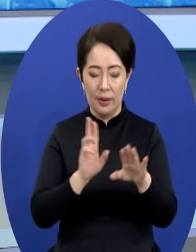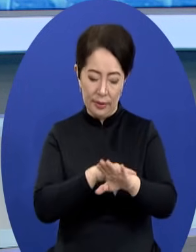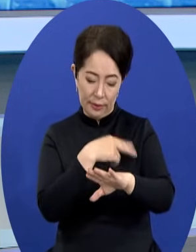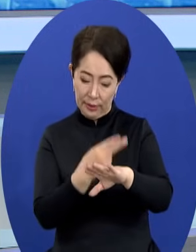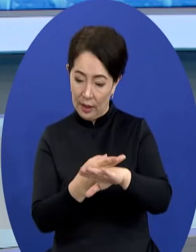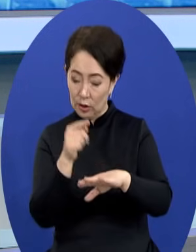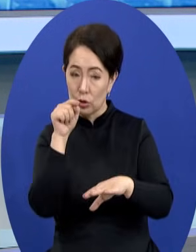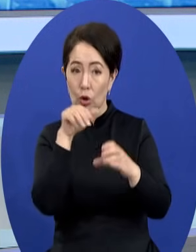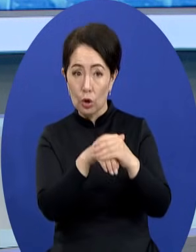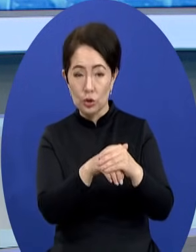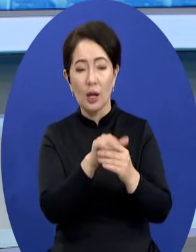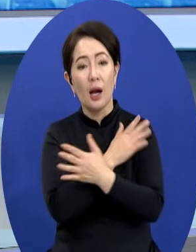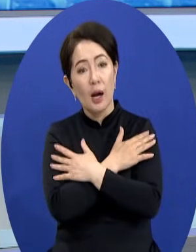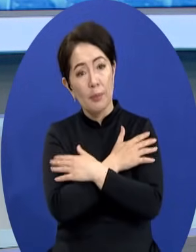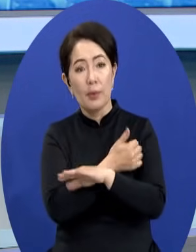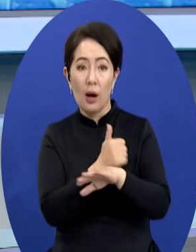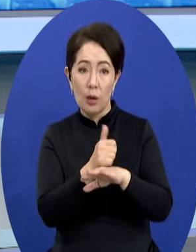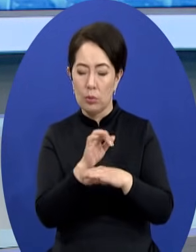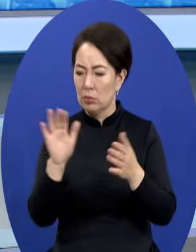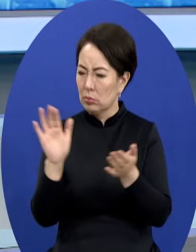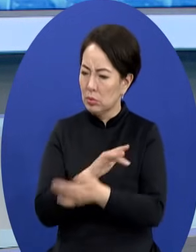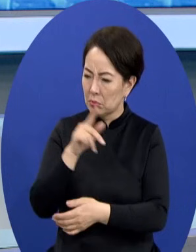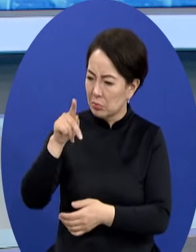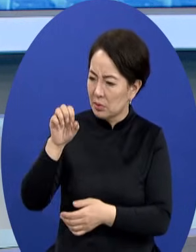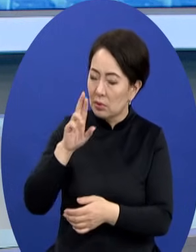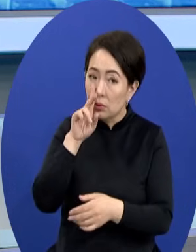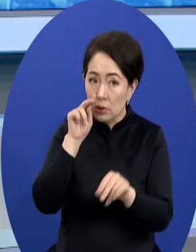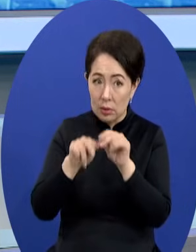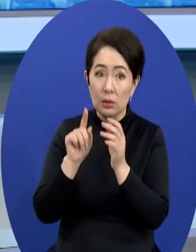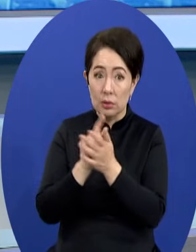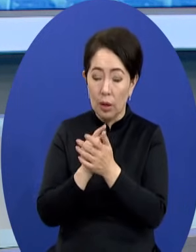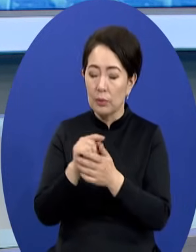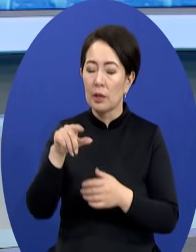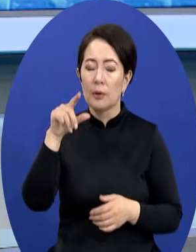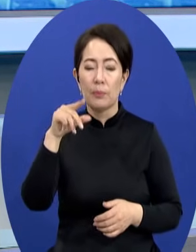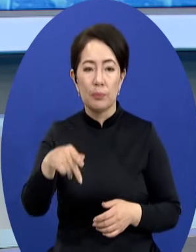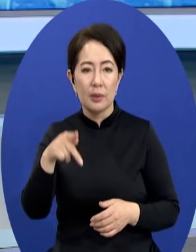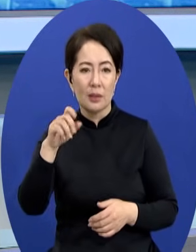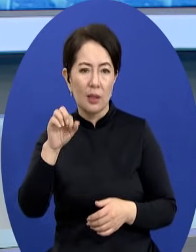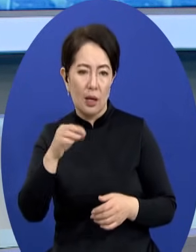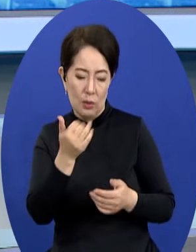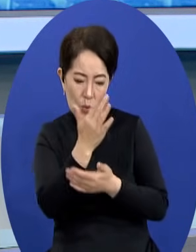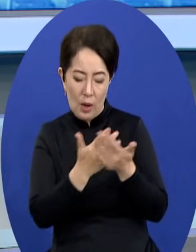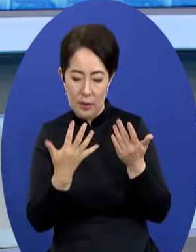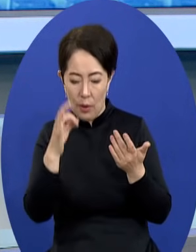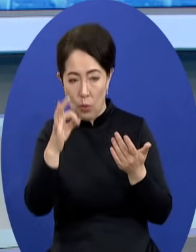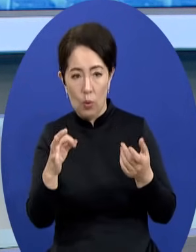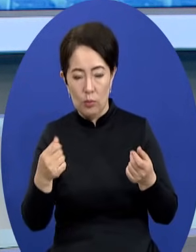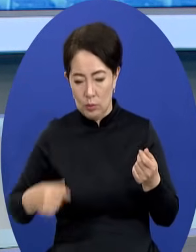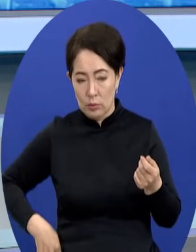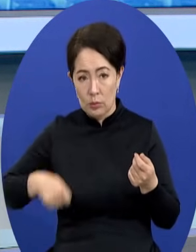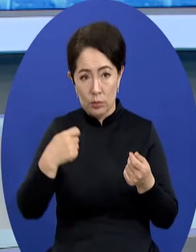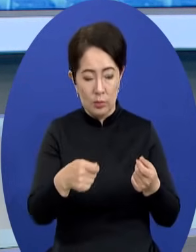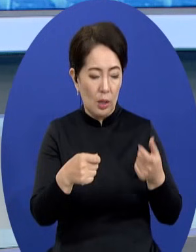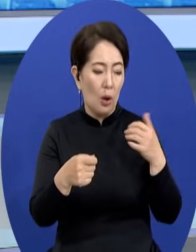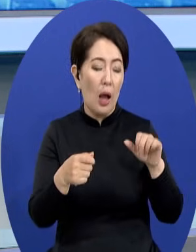болон амралтын газар руу зорчих тохиолдолд заавал түргэвчлсэн шинжилгээ өгнө. Гэхдээ түргэвчлсэн шинжилгээний үнийн 50% тухайн иргэн үлдсэн хувийг